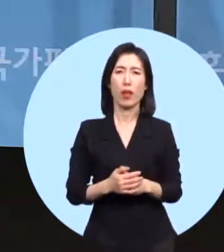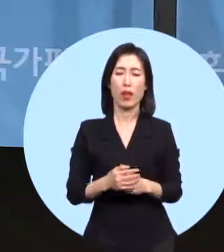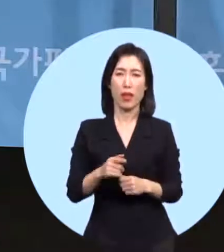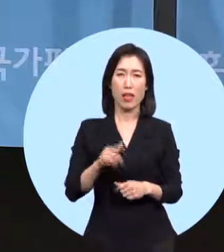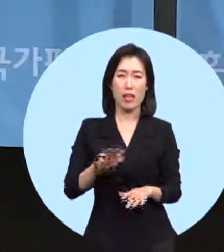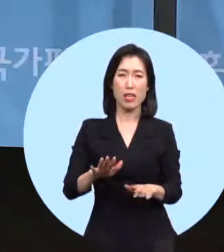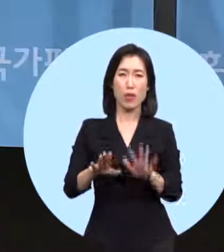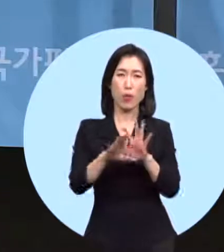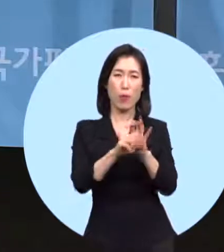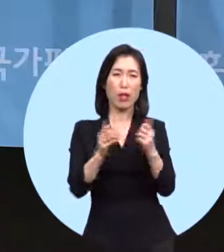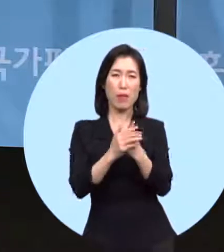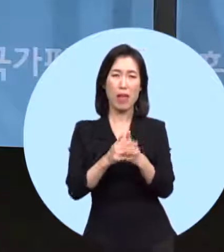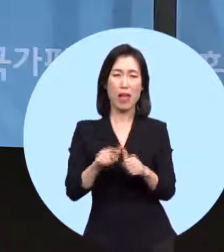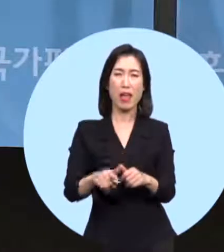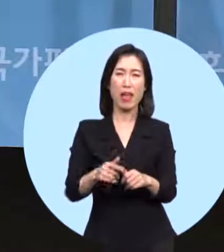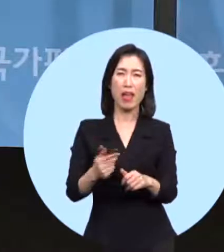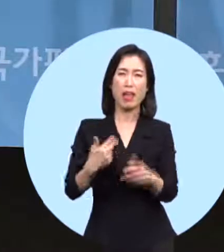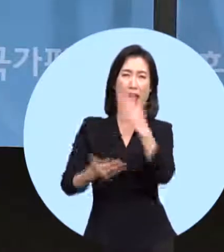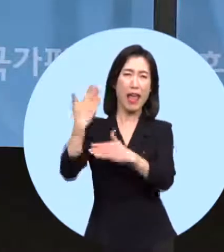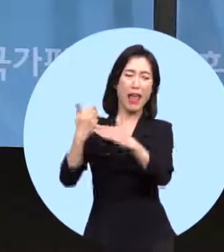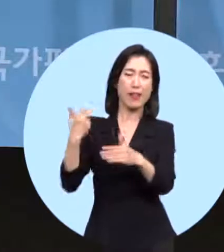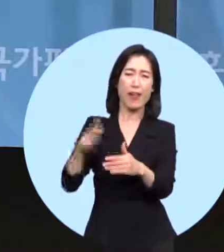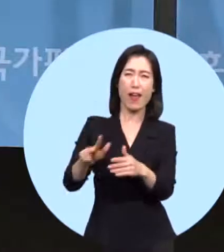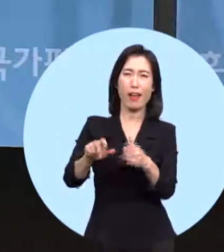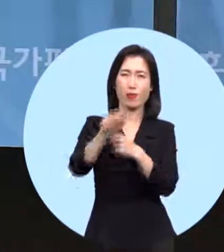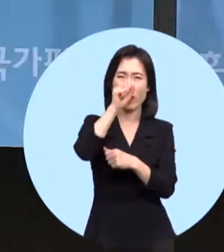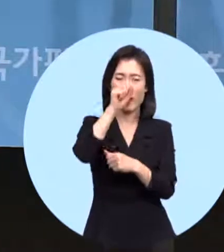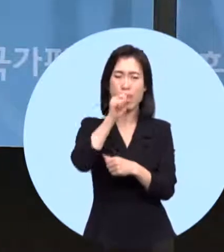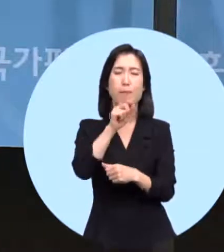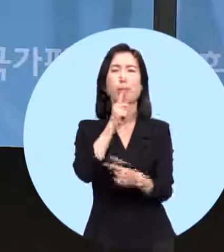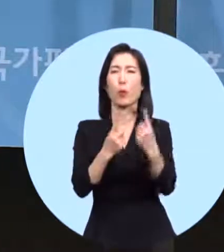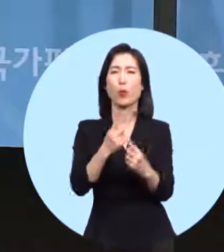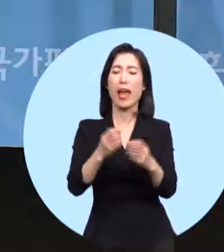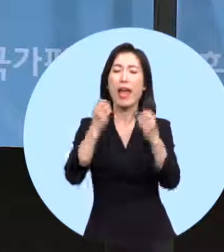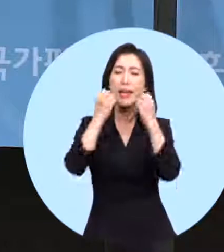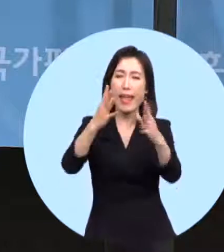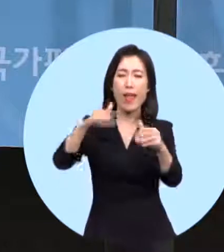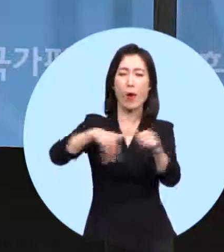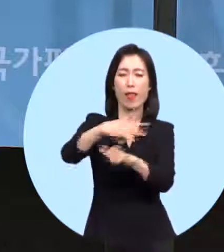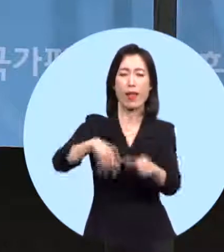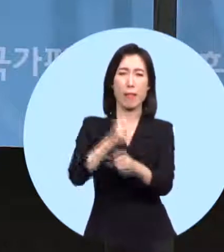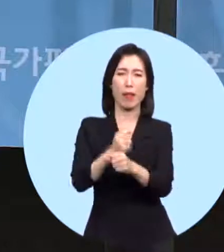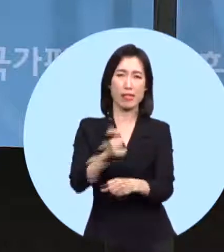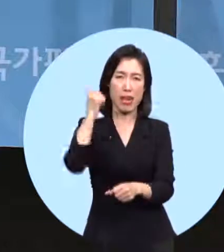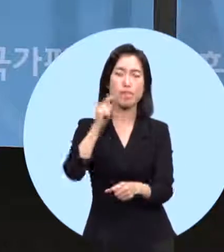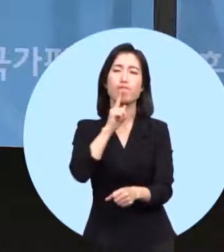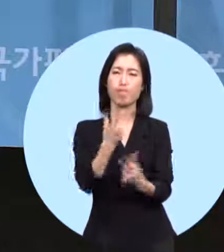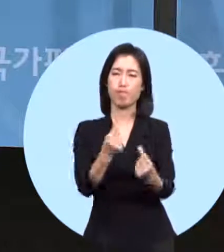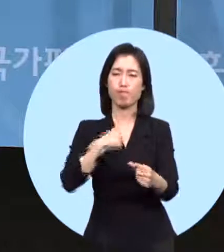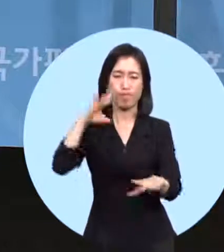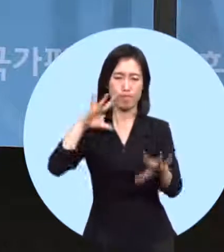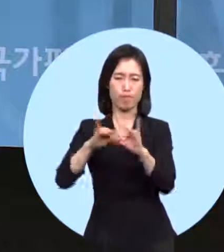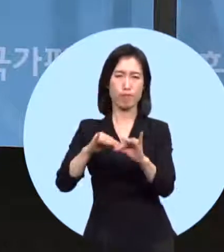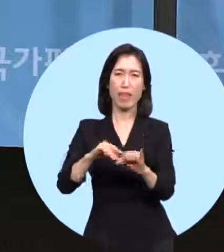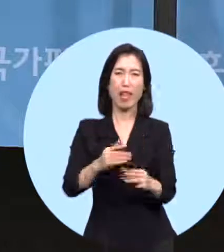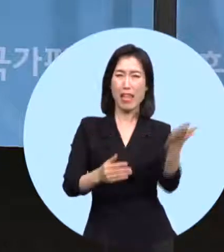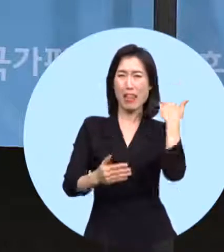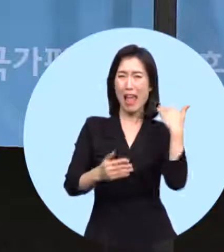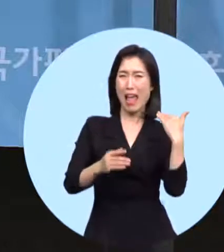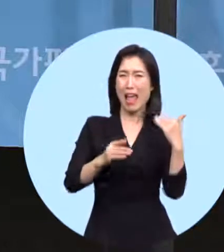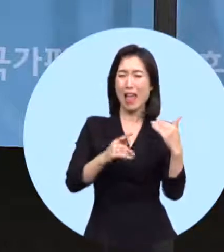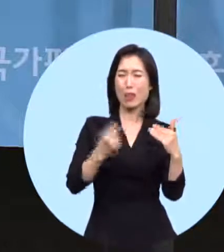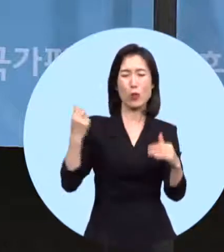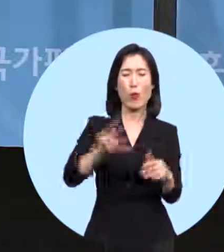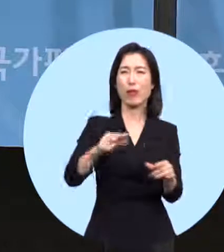일상이 돌아가는 것이 아니라 이양하는 거. 그래도 교수님께서 세 판 짜자. 예, 세 판 짰으면 좋겠습니다. 그래서 그 세